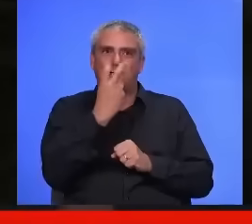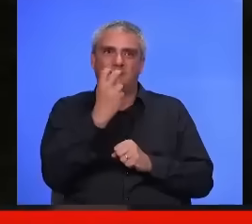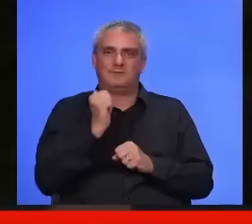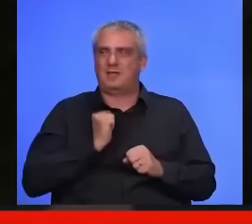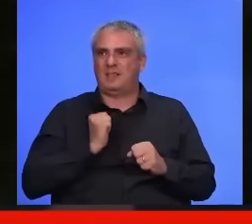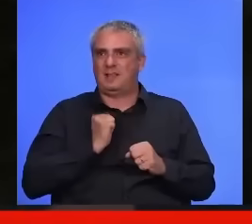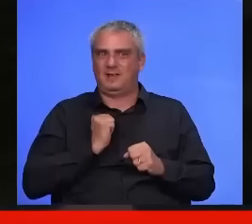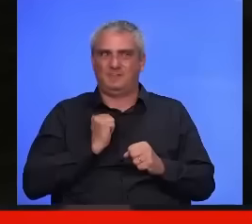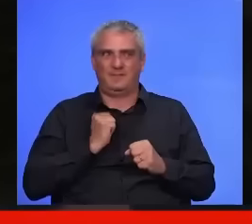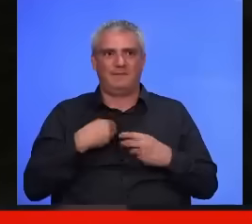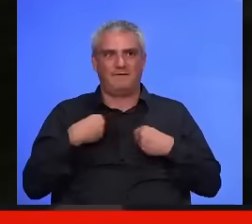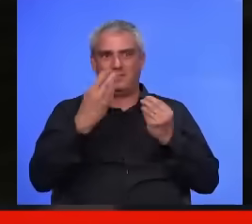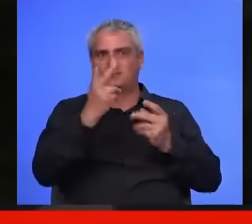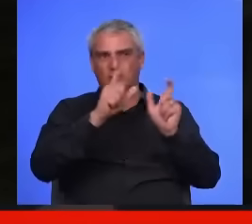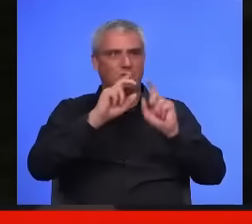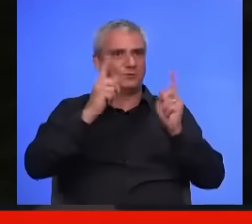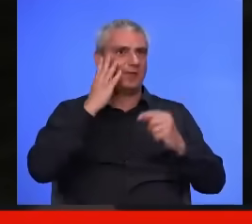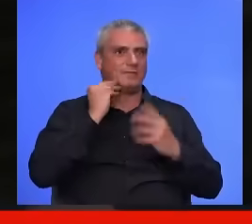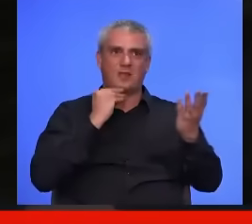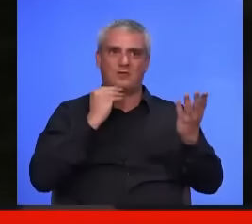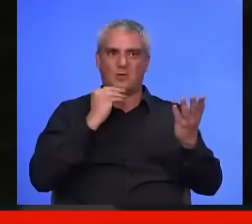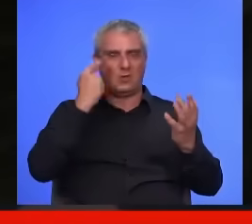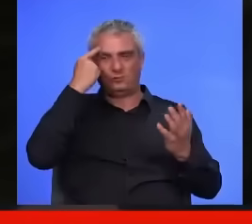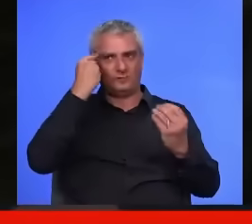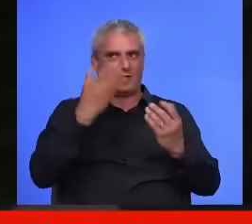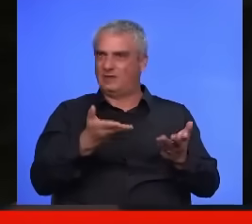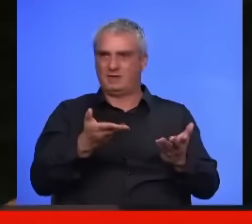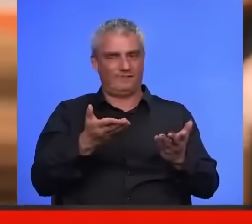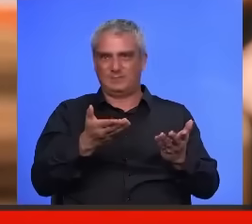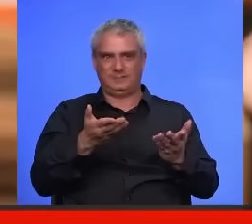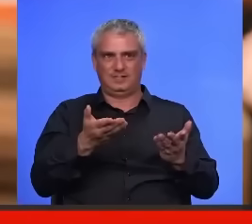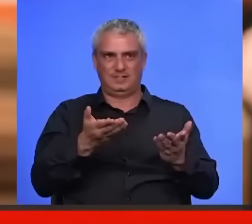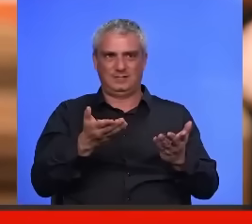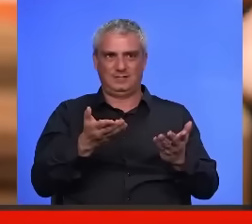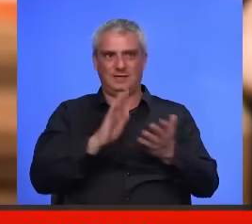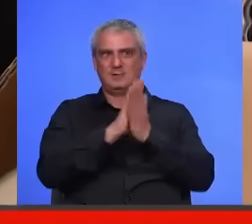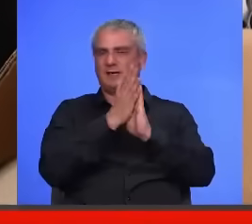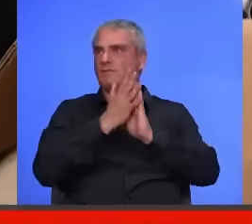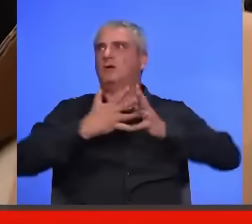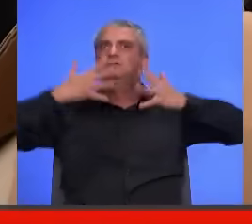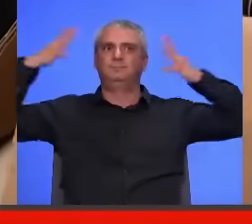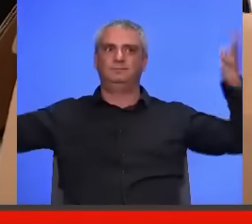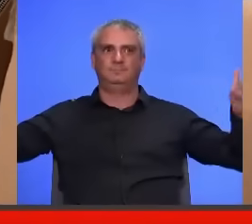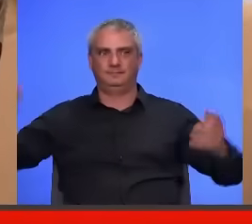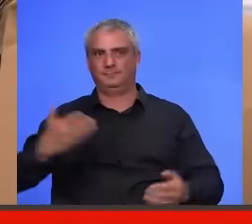לחיילים ולהוציא את זה שאחרים יהנו מזה לא לא חשבתי שהדבר אז יהפוך לכזאת